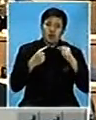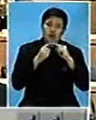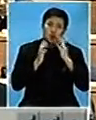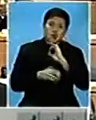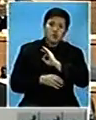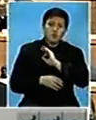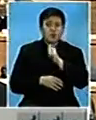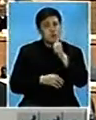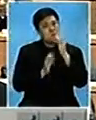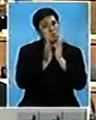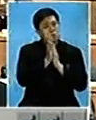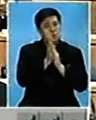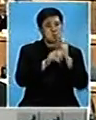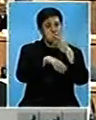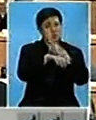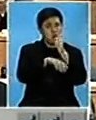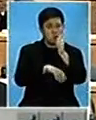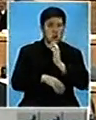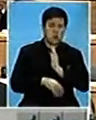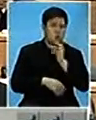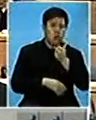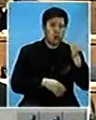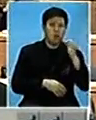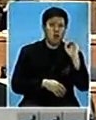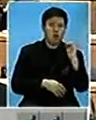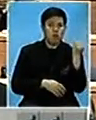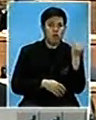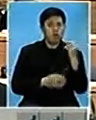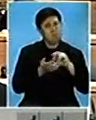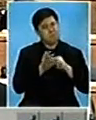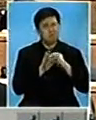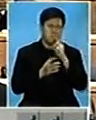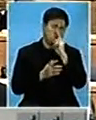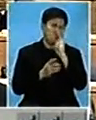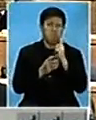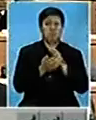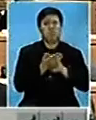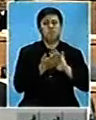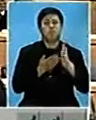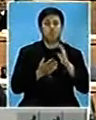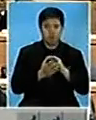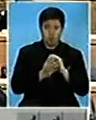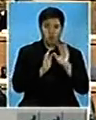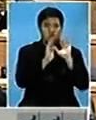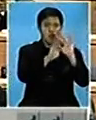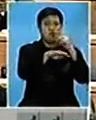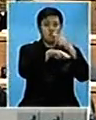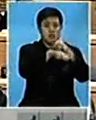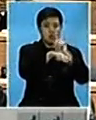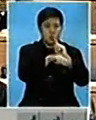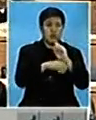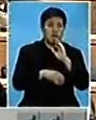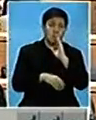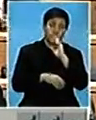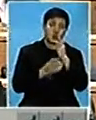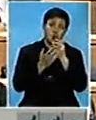บอกโอ้ท่านประธานเนี่ยดีเป็นกลางแต่คนอื่นไม่ได้เรื่องอย่างเงี้ยผมว่าบางทีมันก็ไม่เหมาะนะครับก็เลยขอกราบท่านประธานว่าถ้าเป็